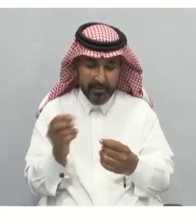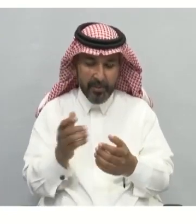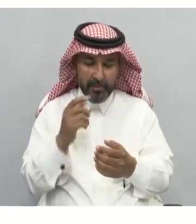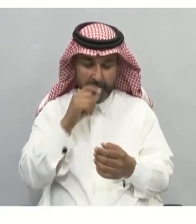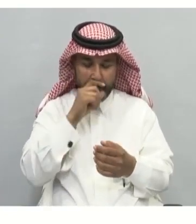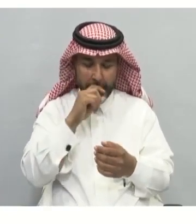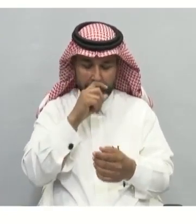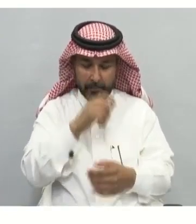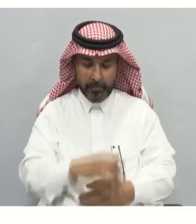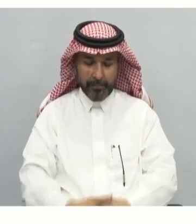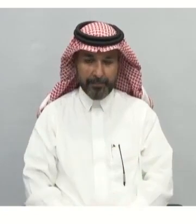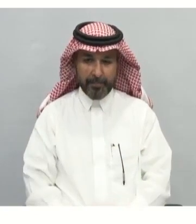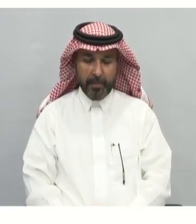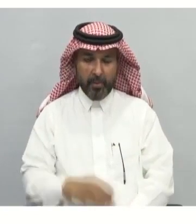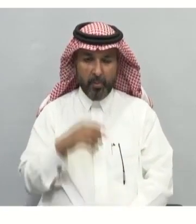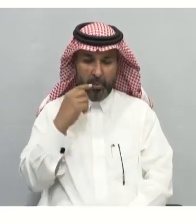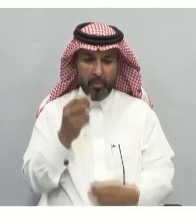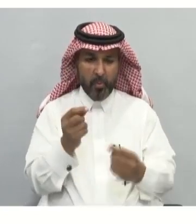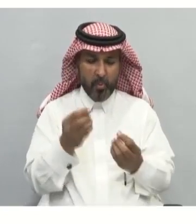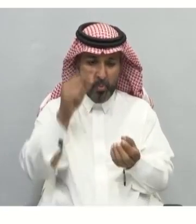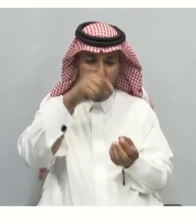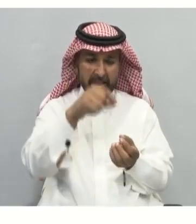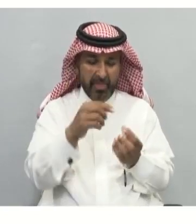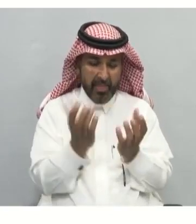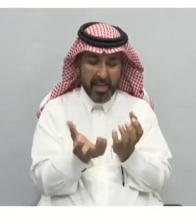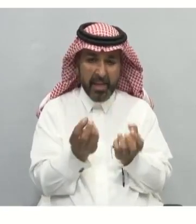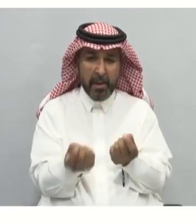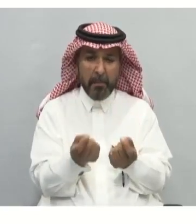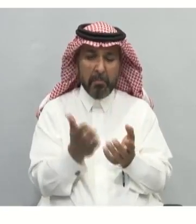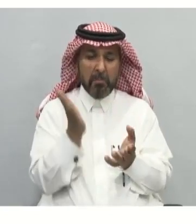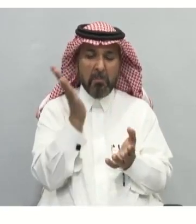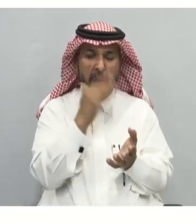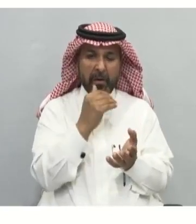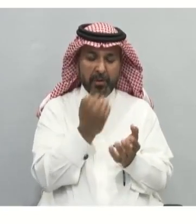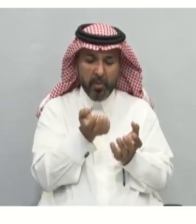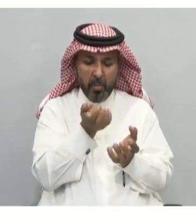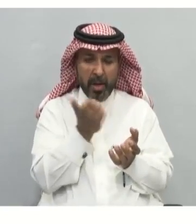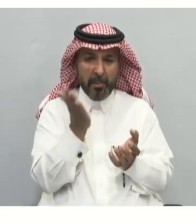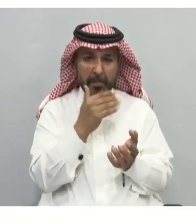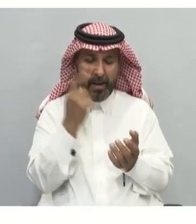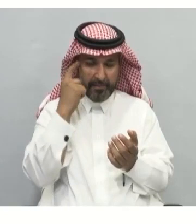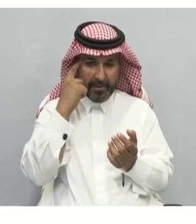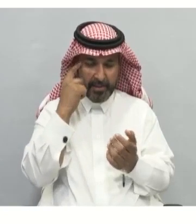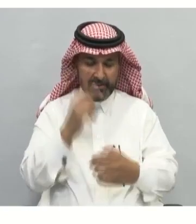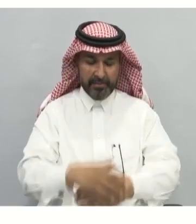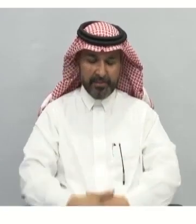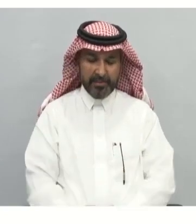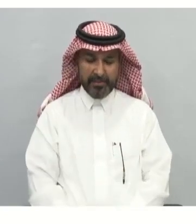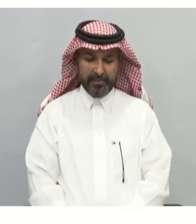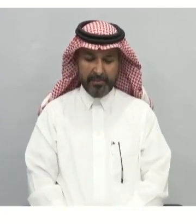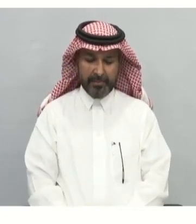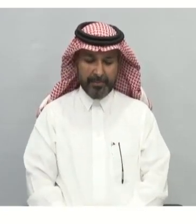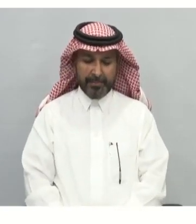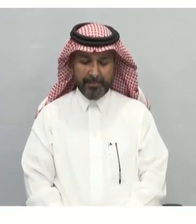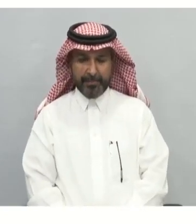طائفه اخرى انما هي قيعان لا تمسك ماء ولا تنبت كلا الحديث ظاهر امامكم ابنائي